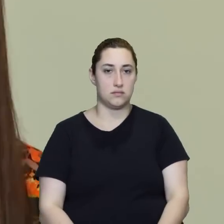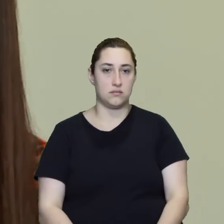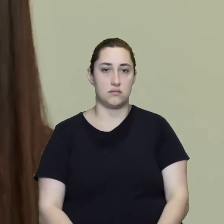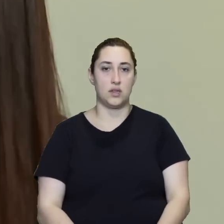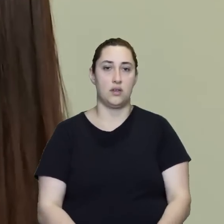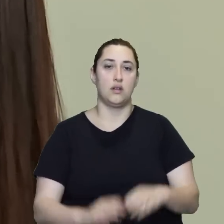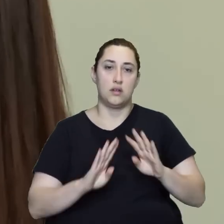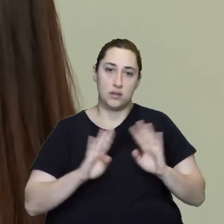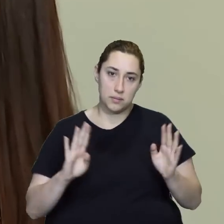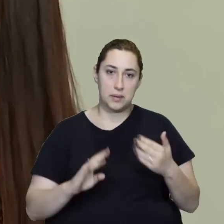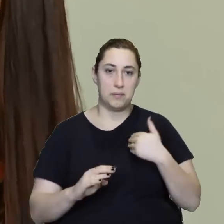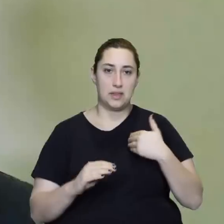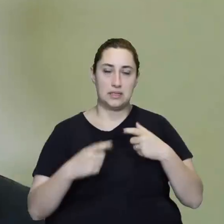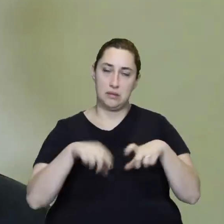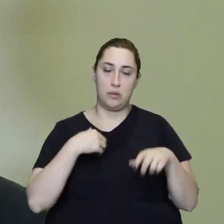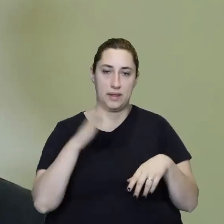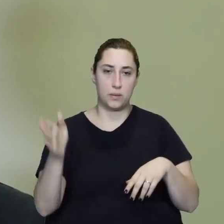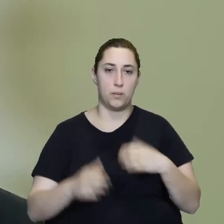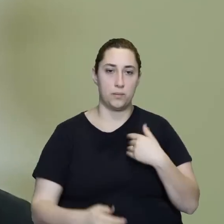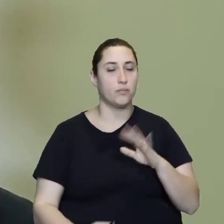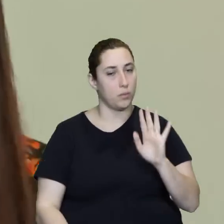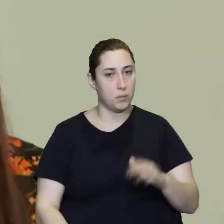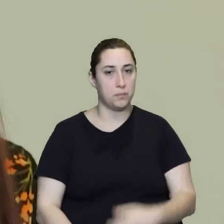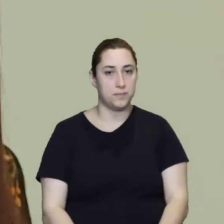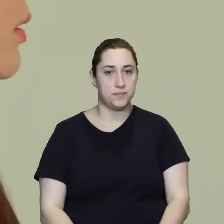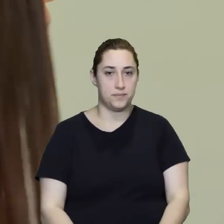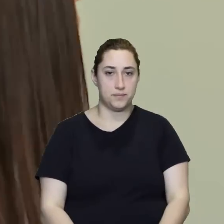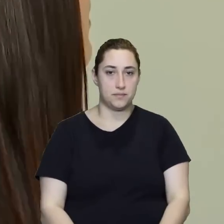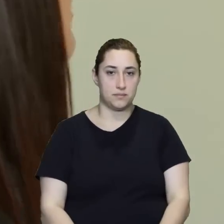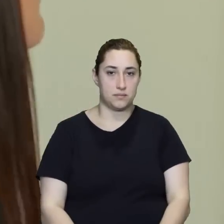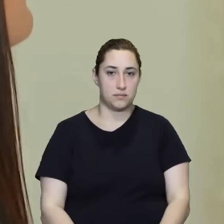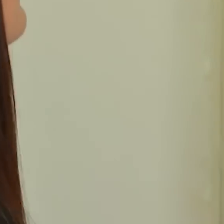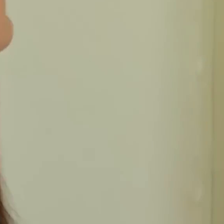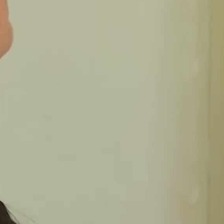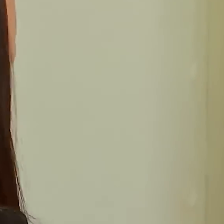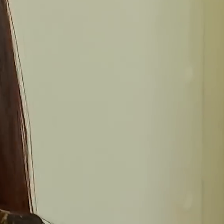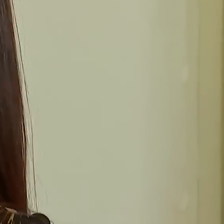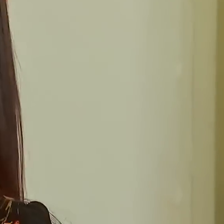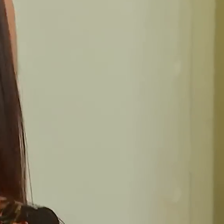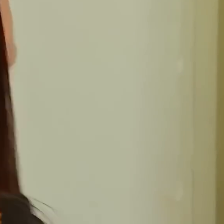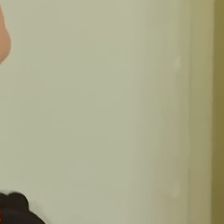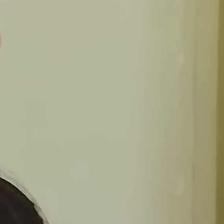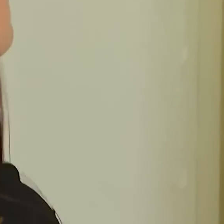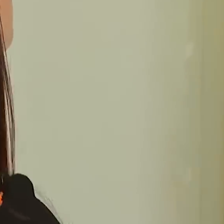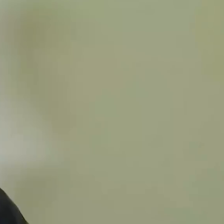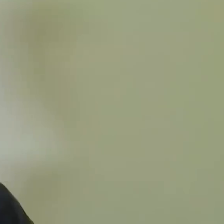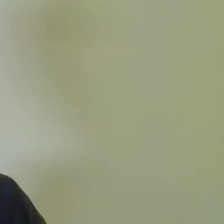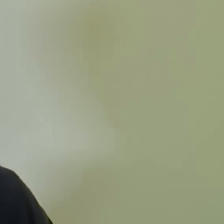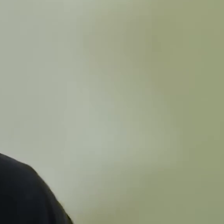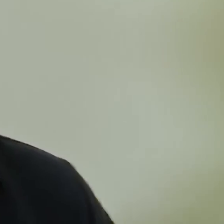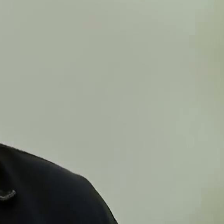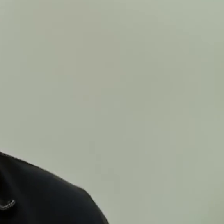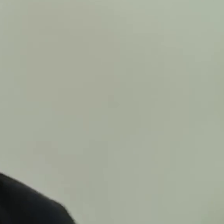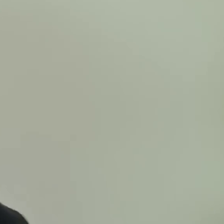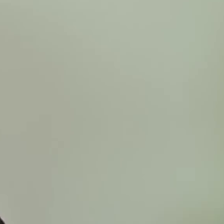Tamam. Ben içeri geçiyorum. Tamam. Zehra kapıyı şimdi de açamıyor. Ömer yardıma